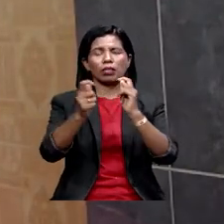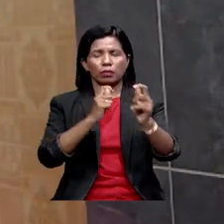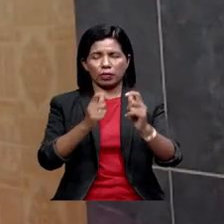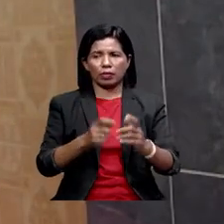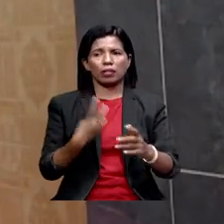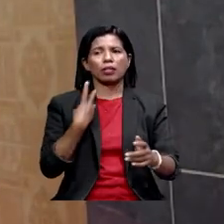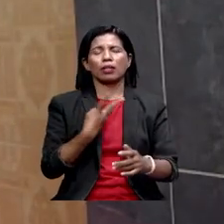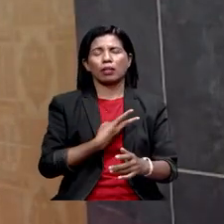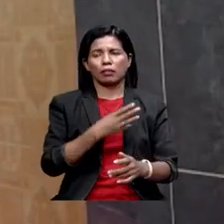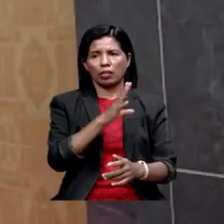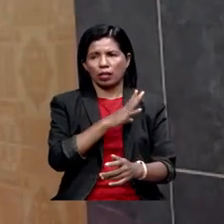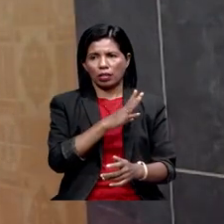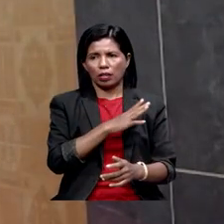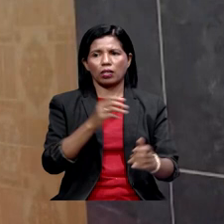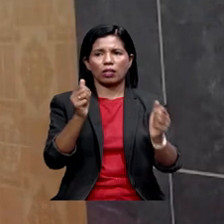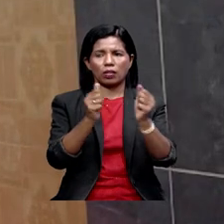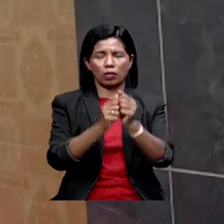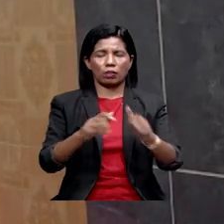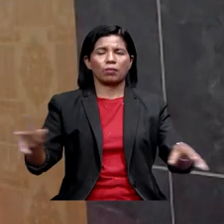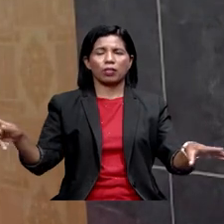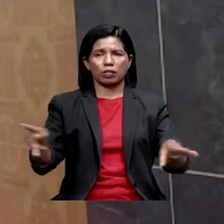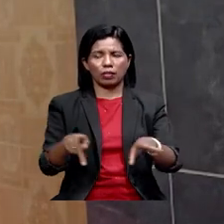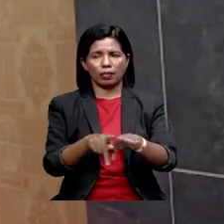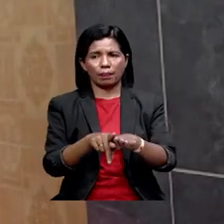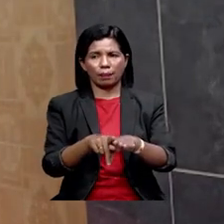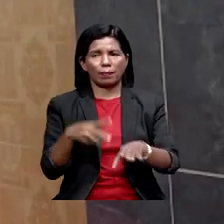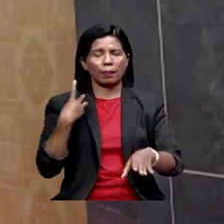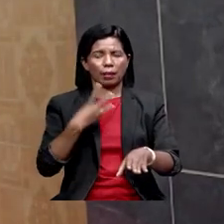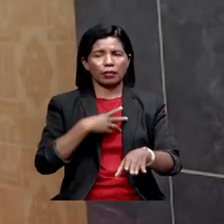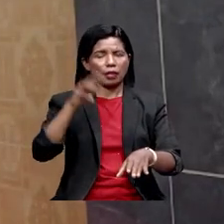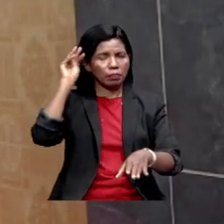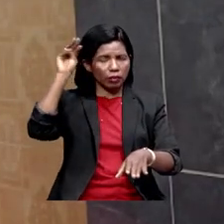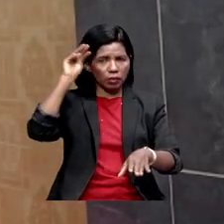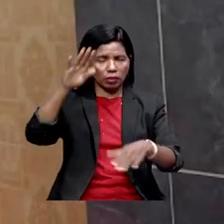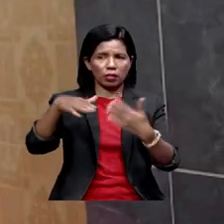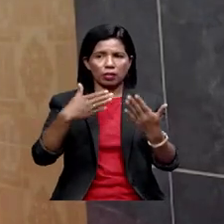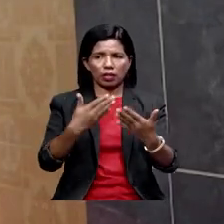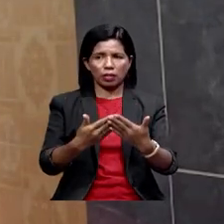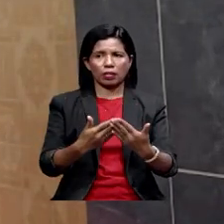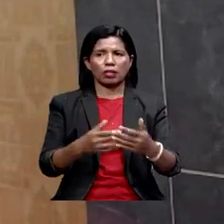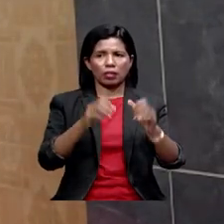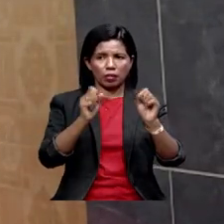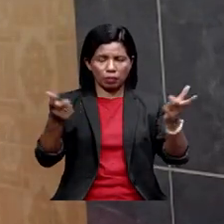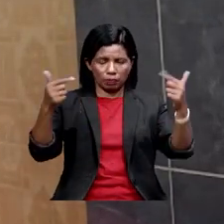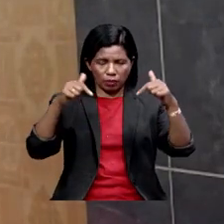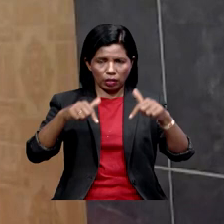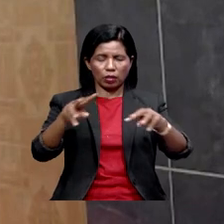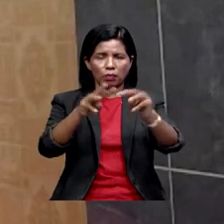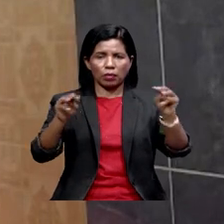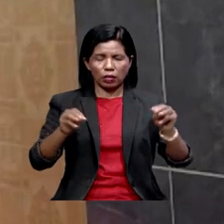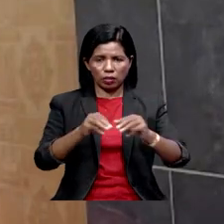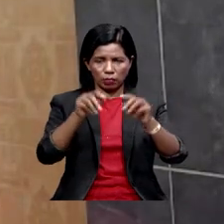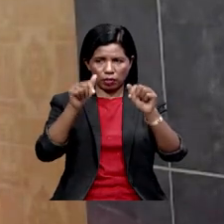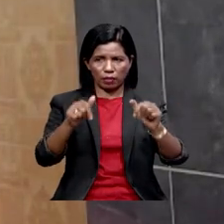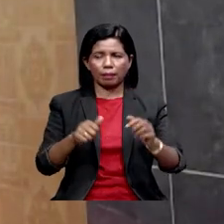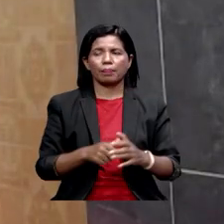na mi hein kata o presença I tenia ministro sira, sua excelência sira neve ma mai e cada municipio ne